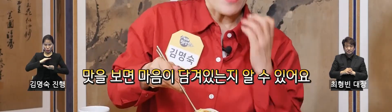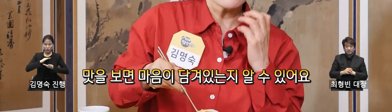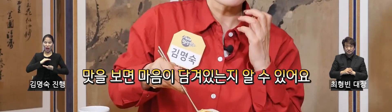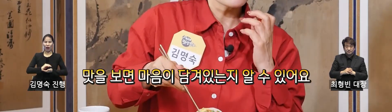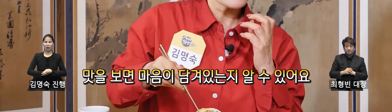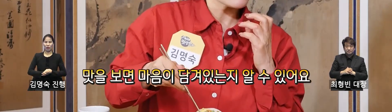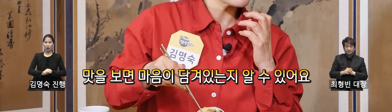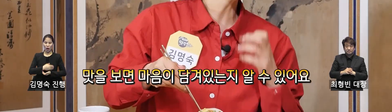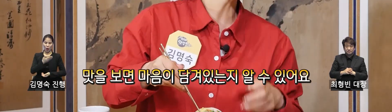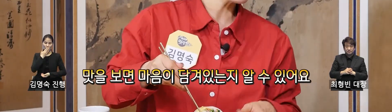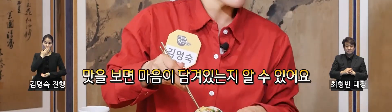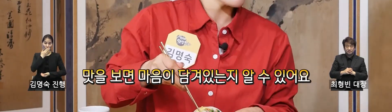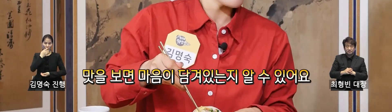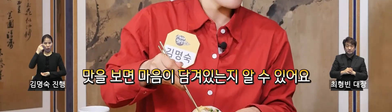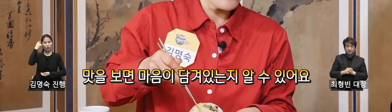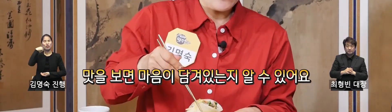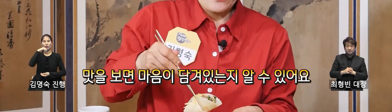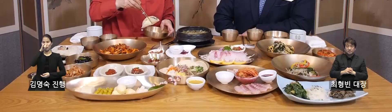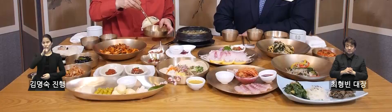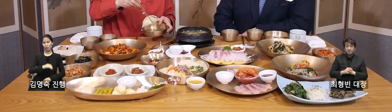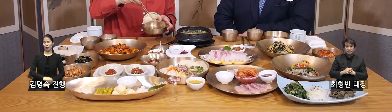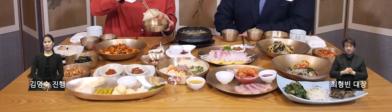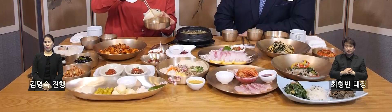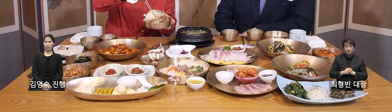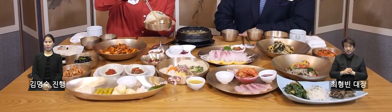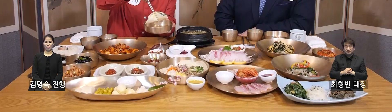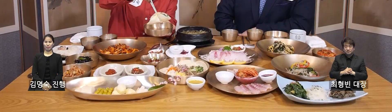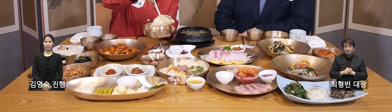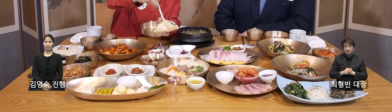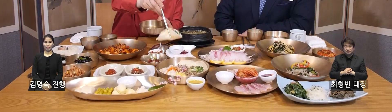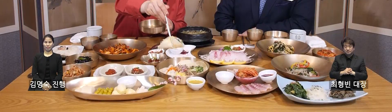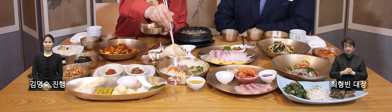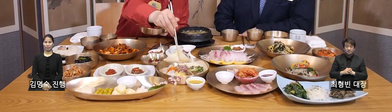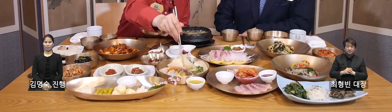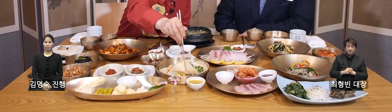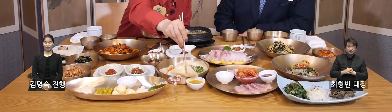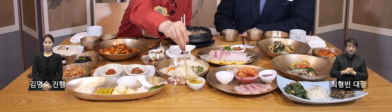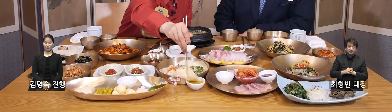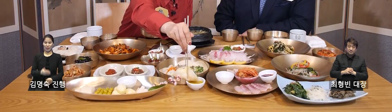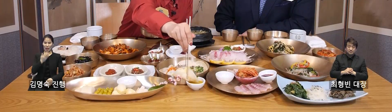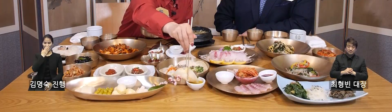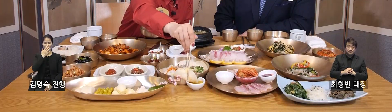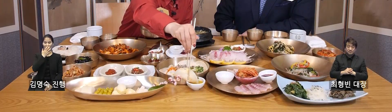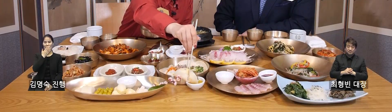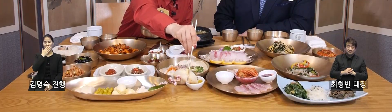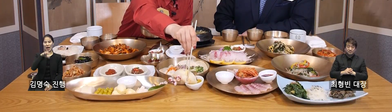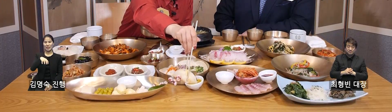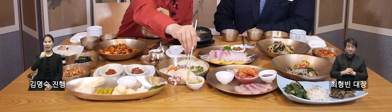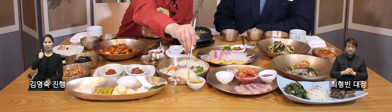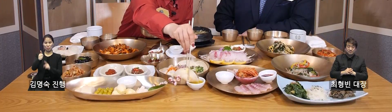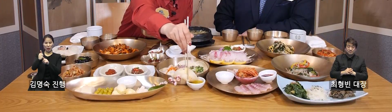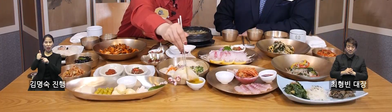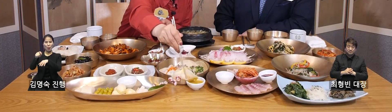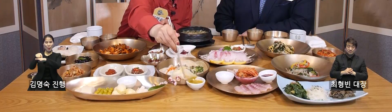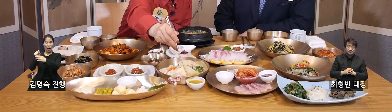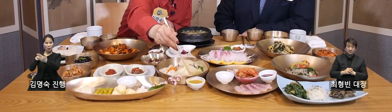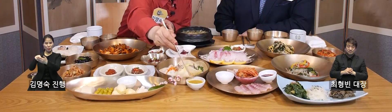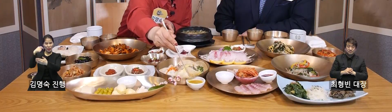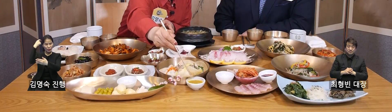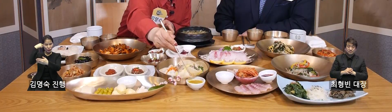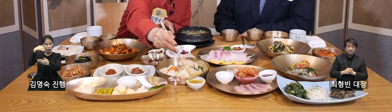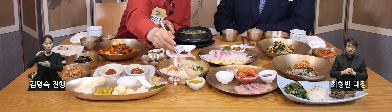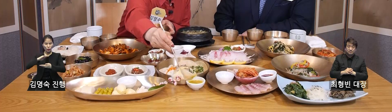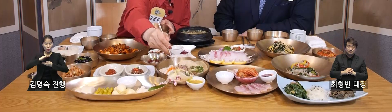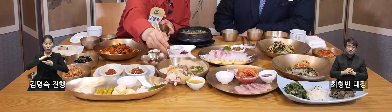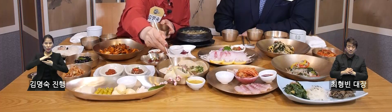맛을 보면 그게 느껴지거든요 예 사장님의 마음이 여기에 느껴지니까 되게 기분이